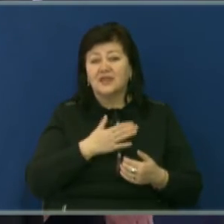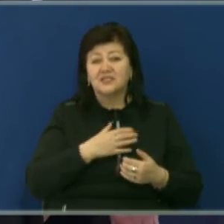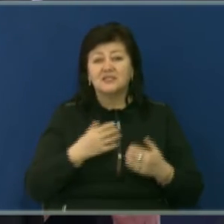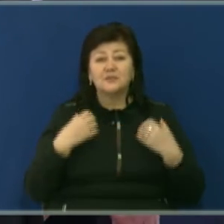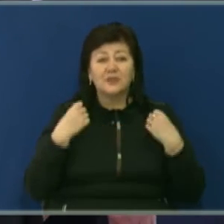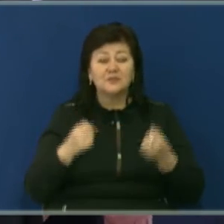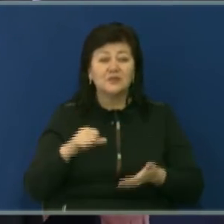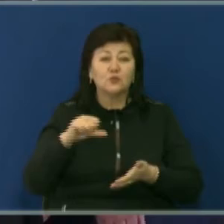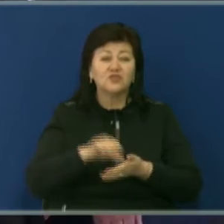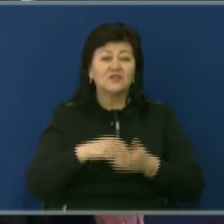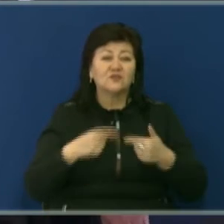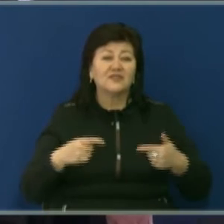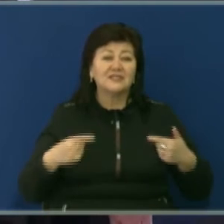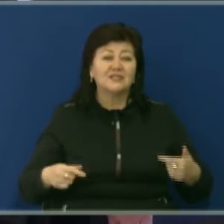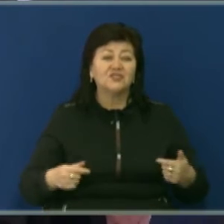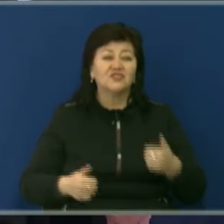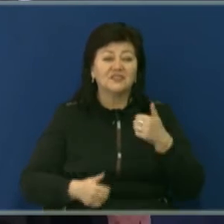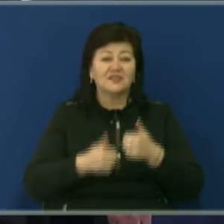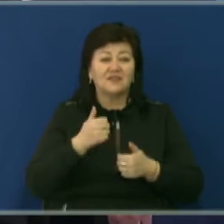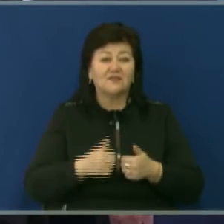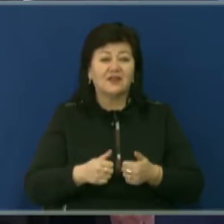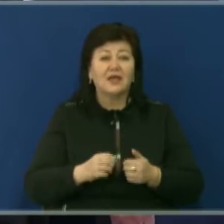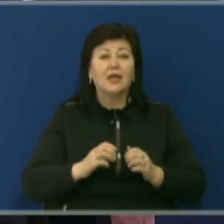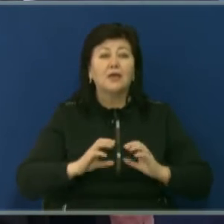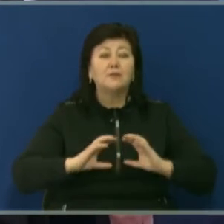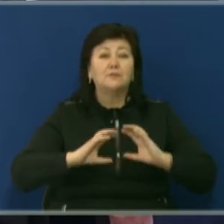болсын, біздің қазақстандық спортшылар өз